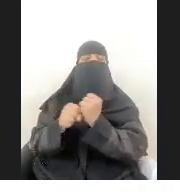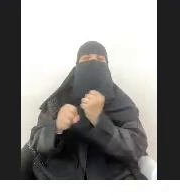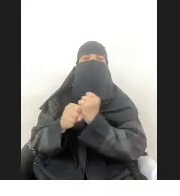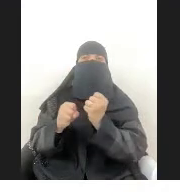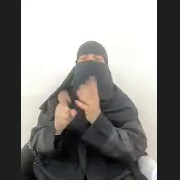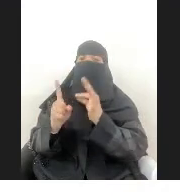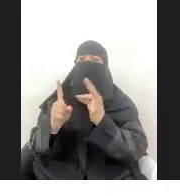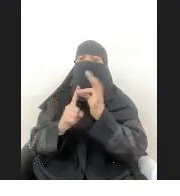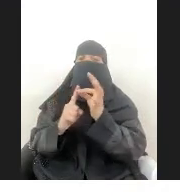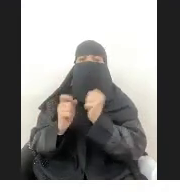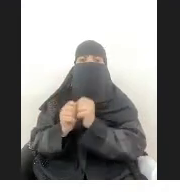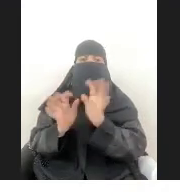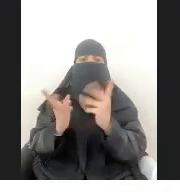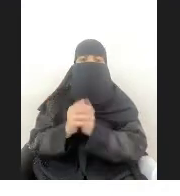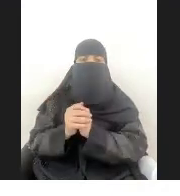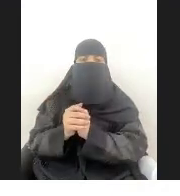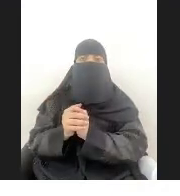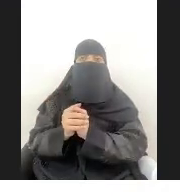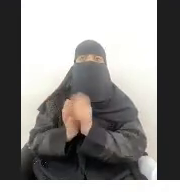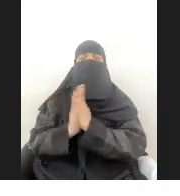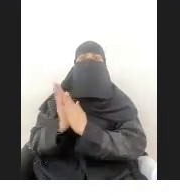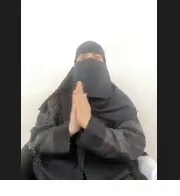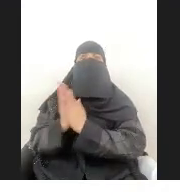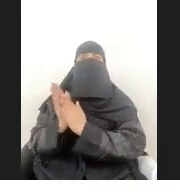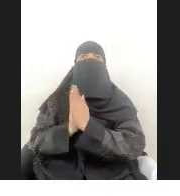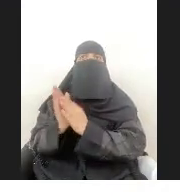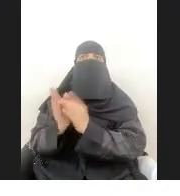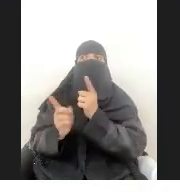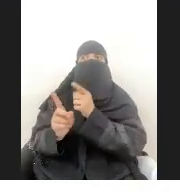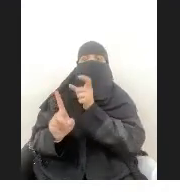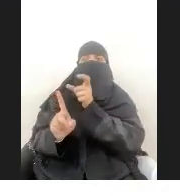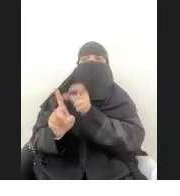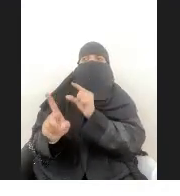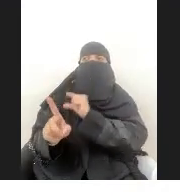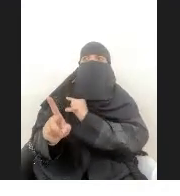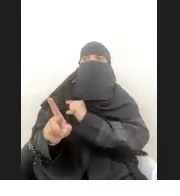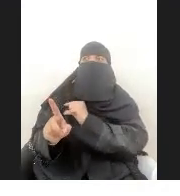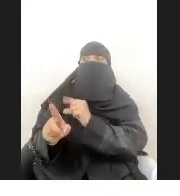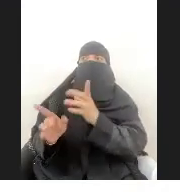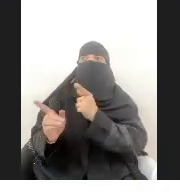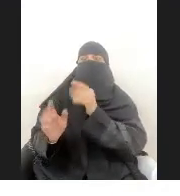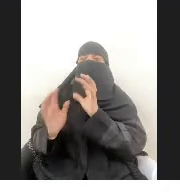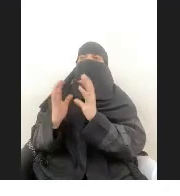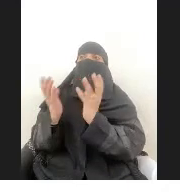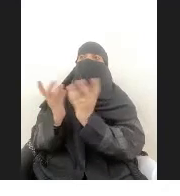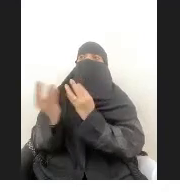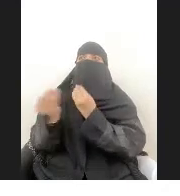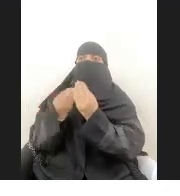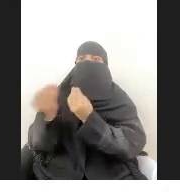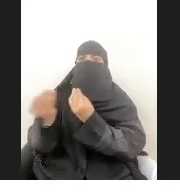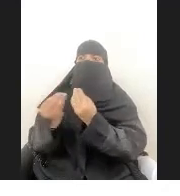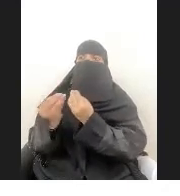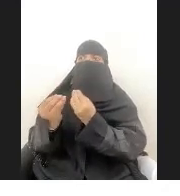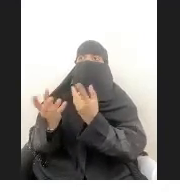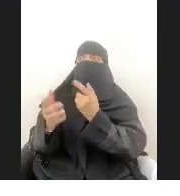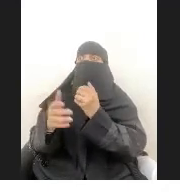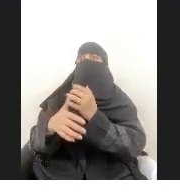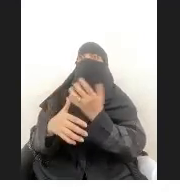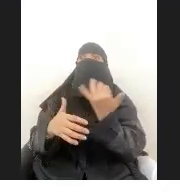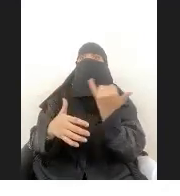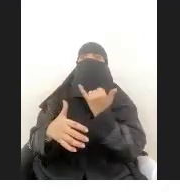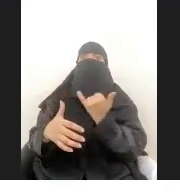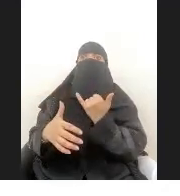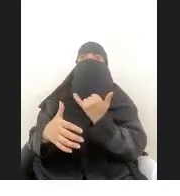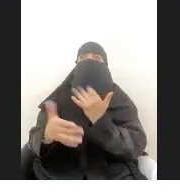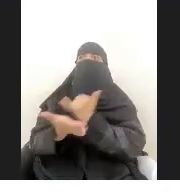في تحفيز طلابنا لاستخدام غرف النقاش، هذا ترى يعني أكبر دور على المعلم والمعلمة وعضو هيئة